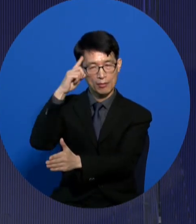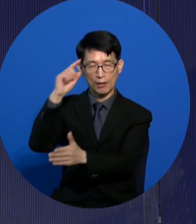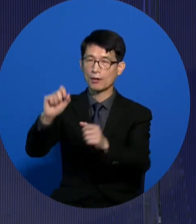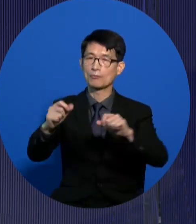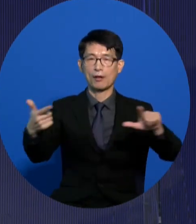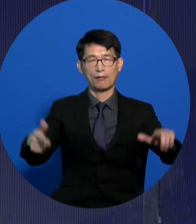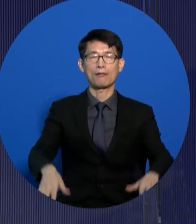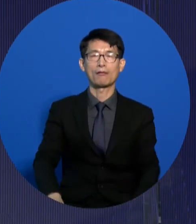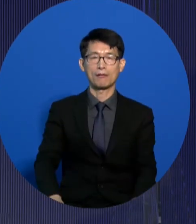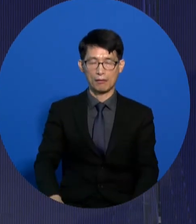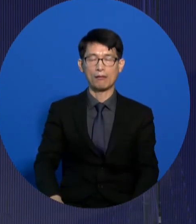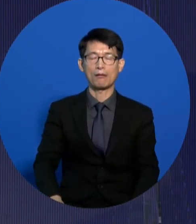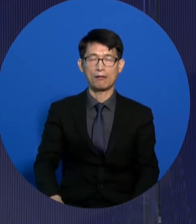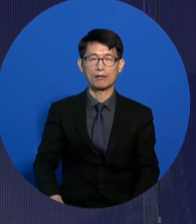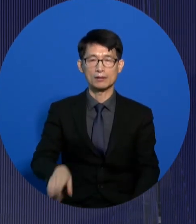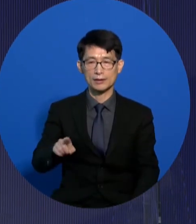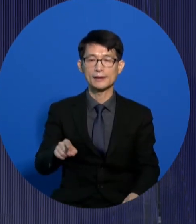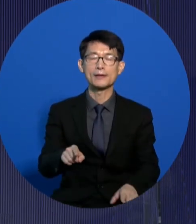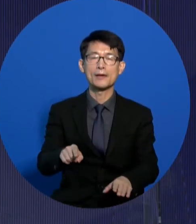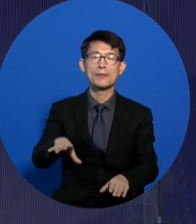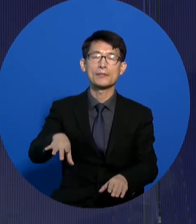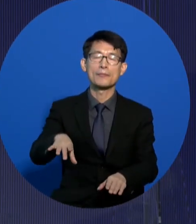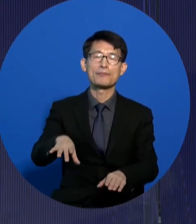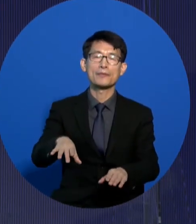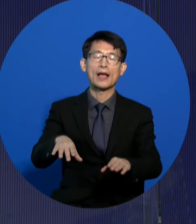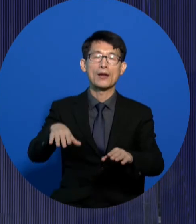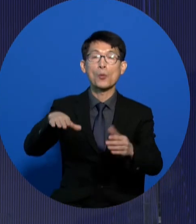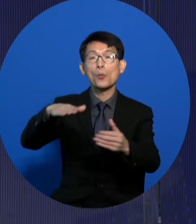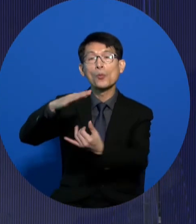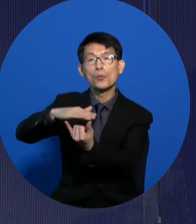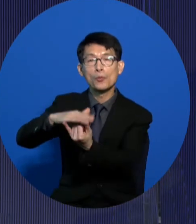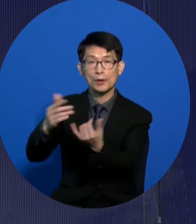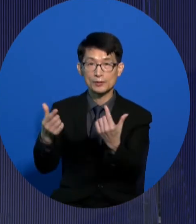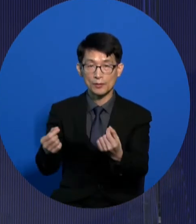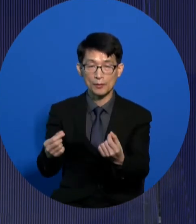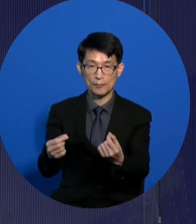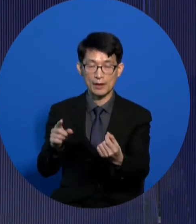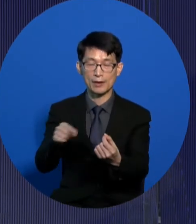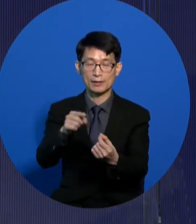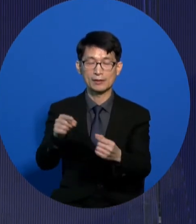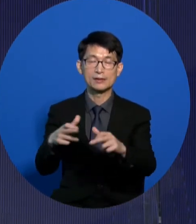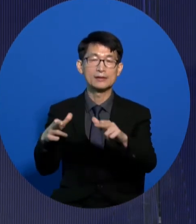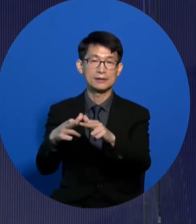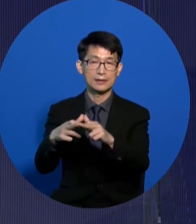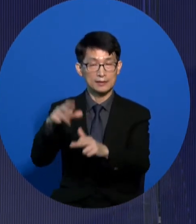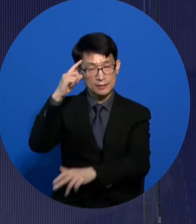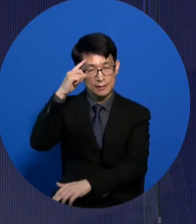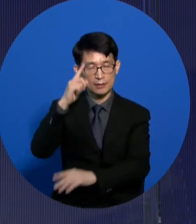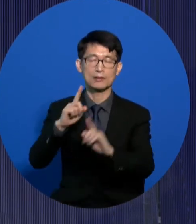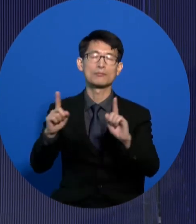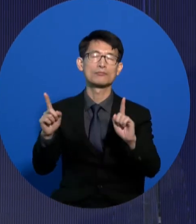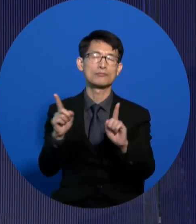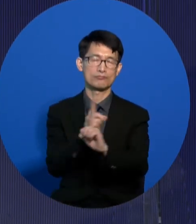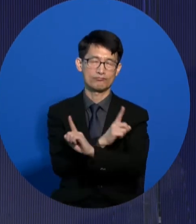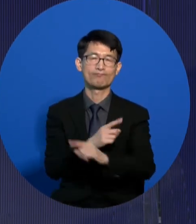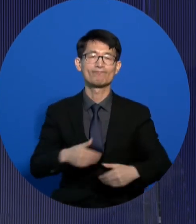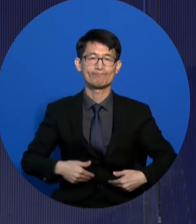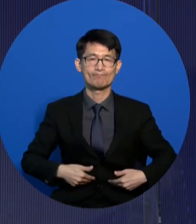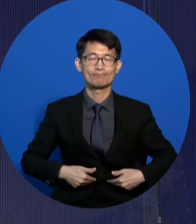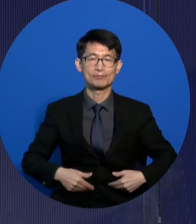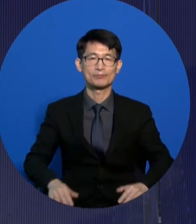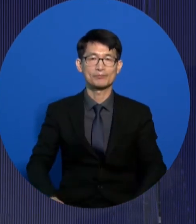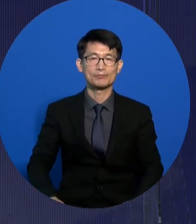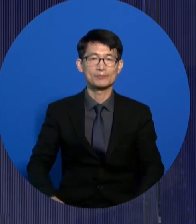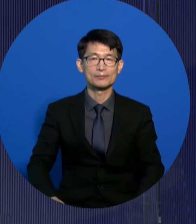이러한 사회를 실천할 수 있는 계기가 되는 거죠. 그런데도 불구하고 지금 학교 교육에서 이야기하는